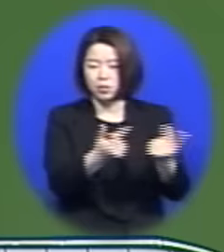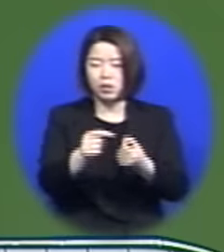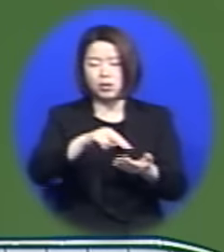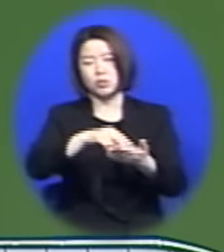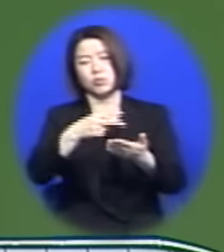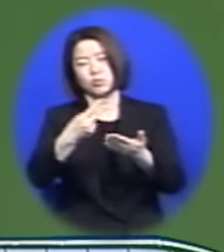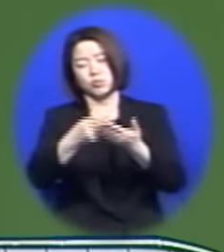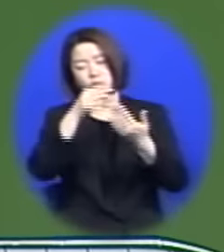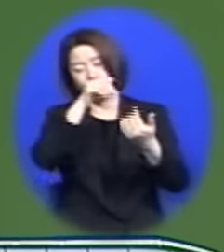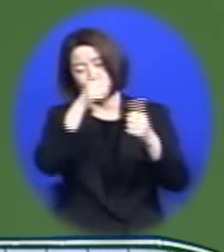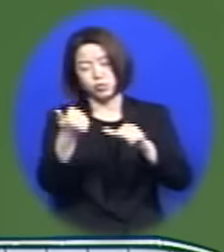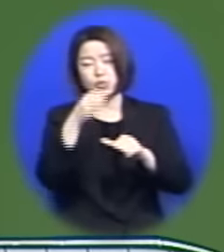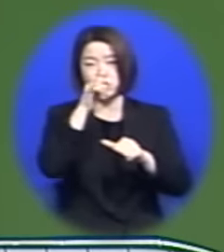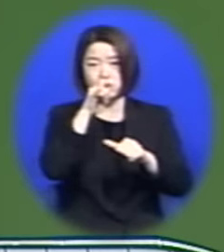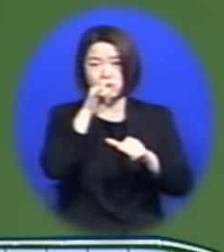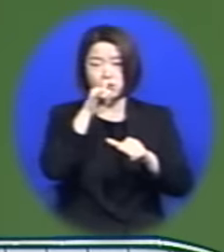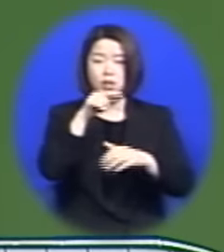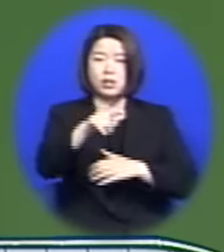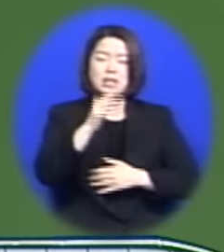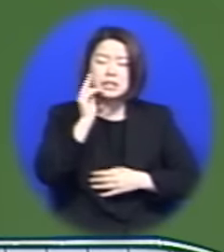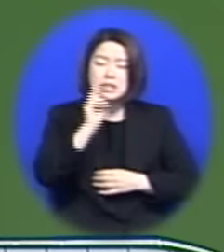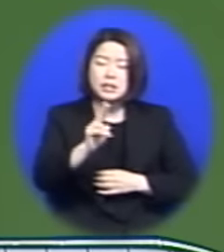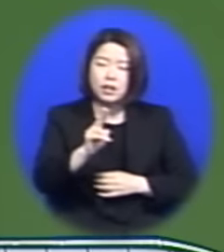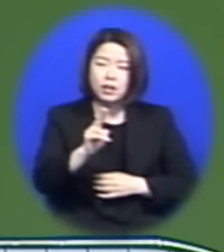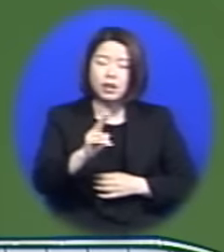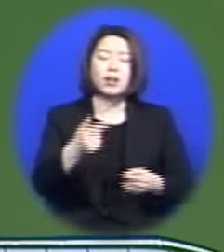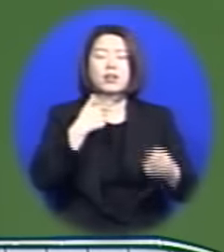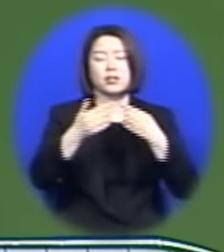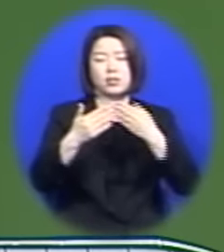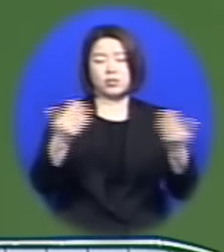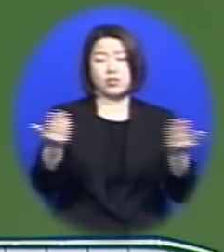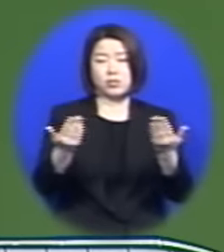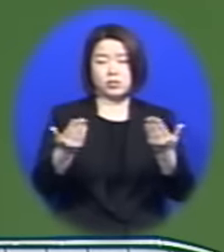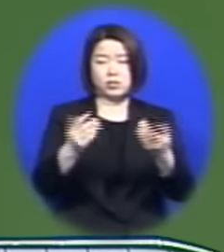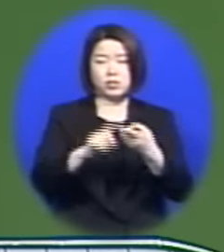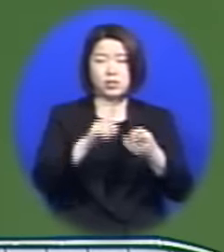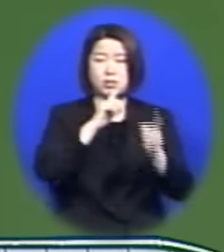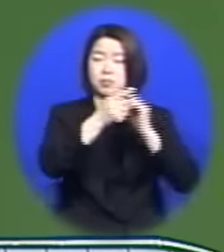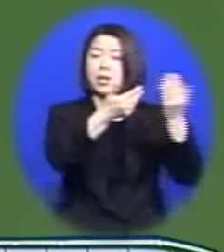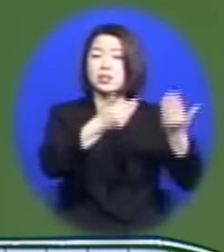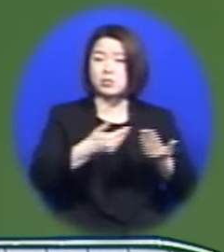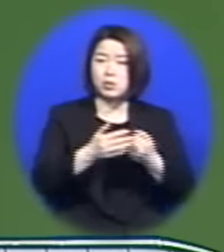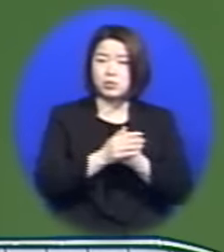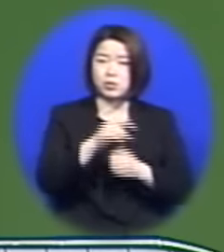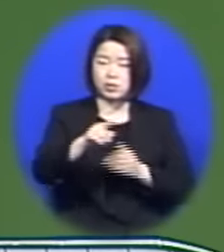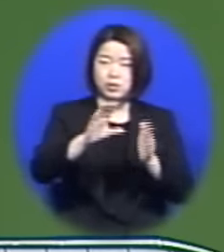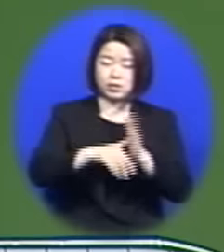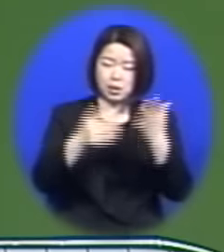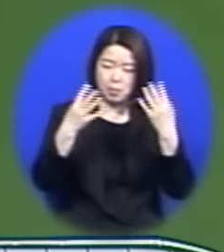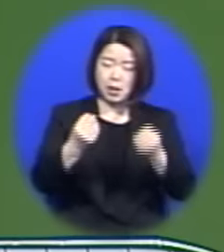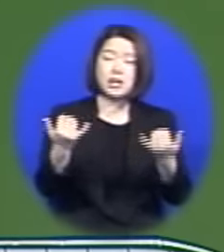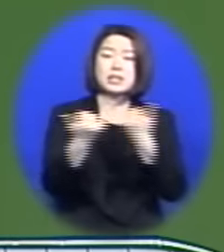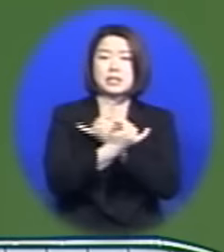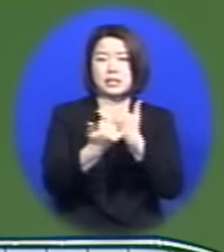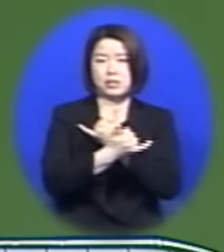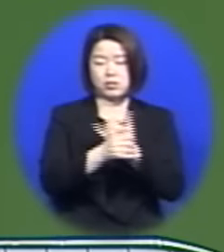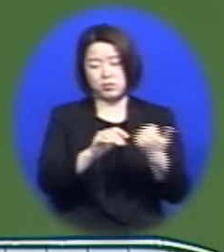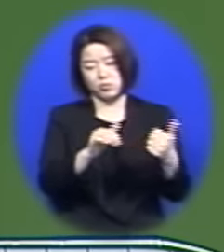있습니다 그런 끔찍한 일을 겪었던 이야기를 하세요 그때 많은 친척들이 돌아가